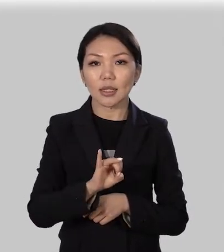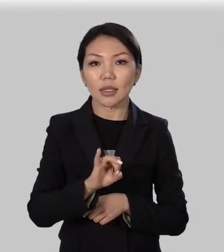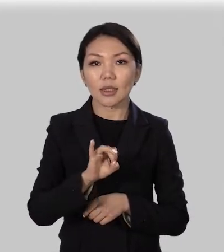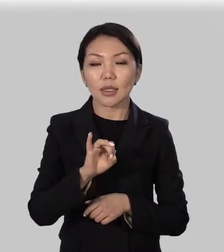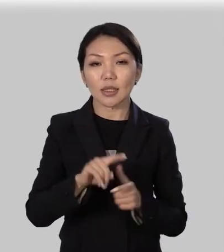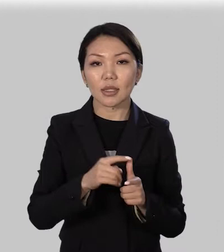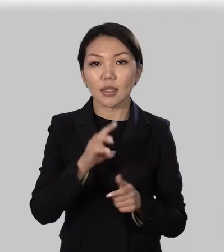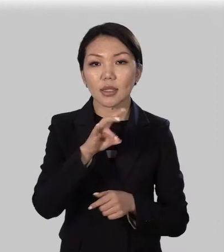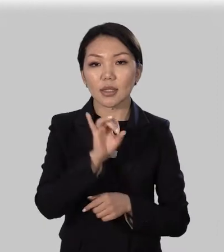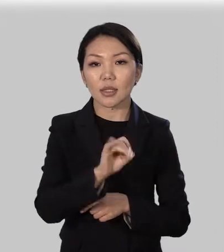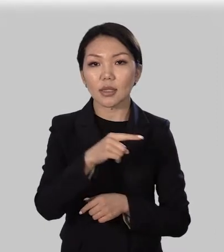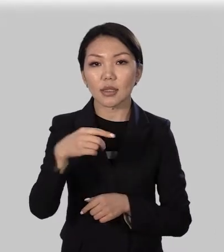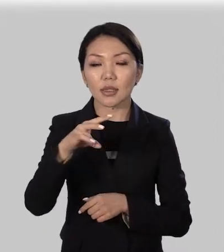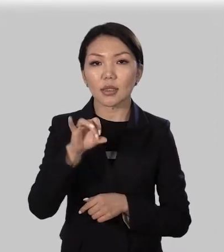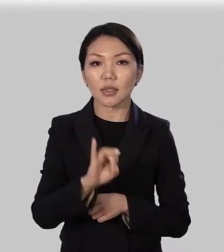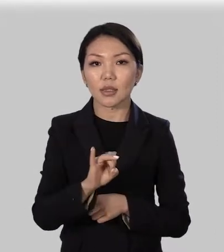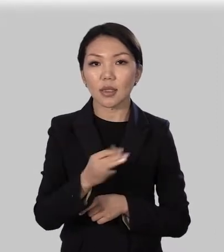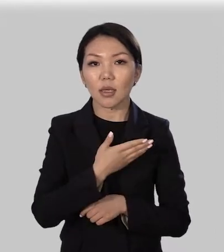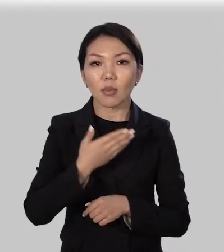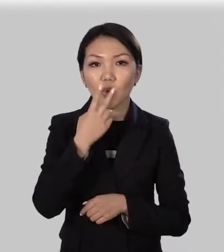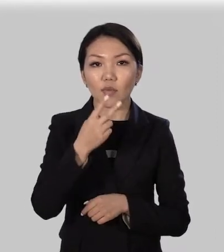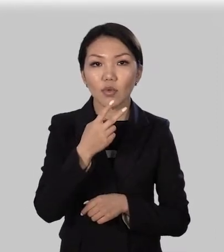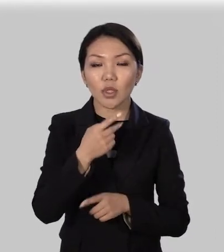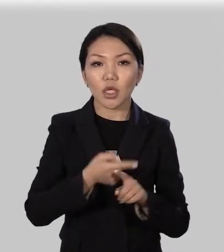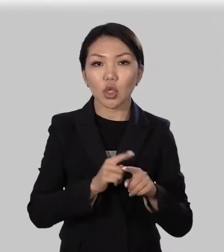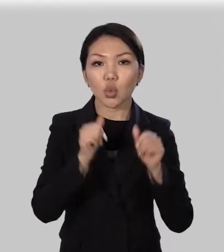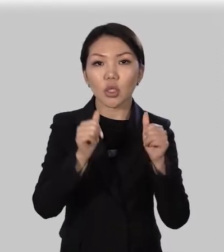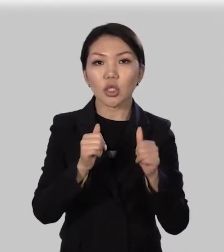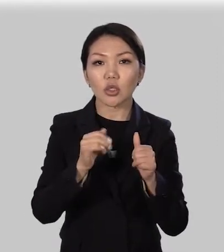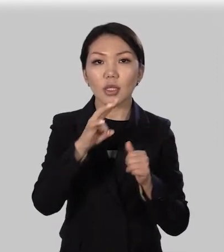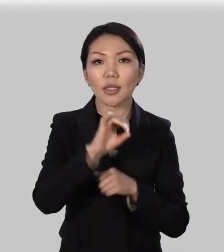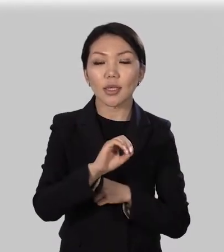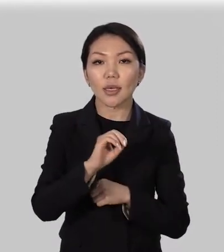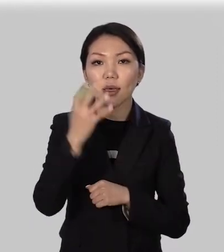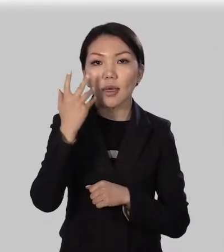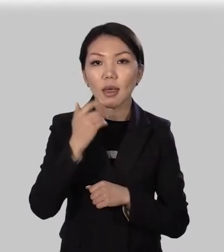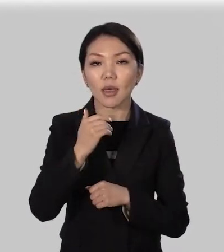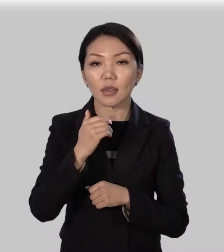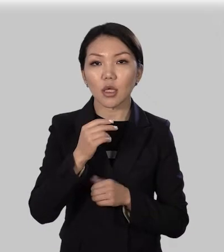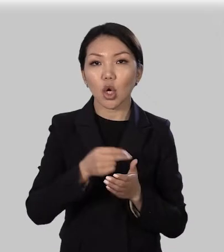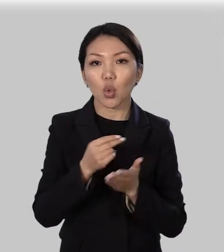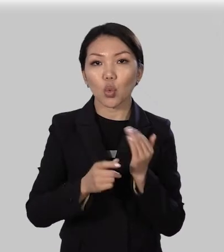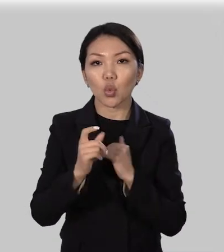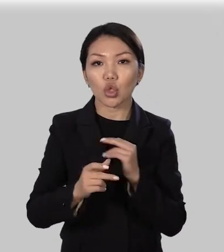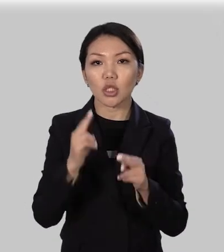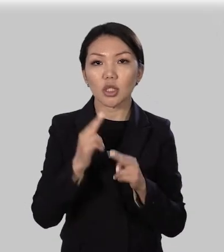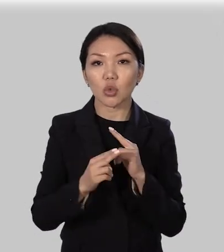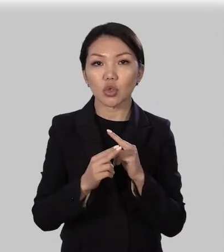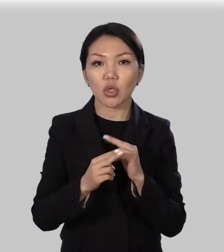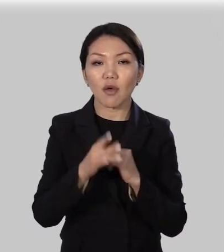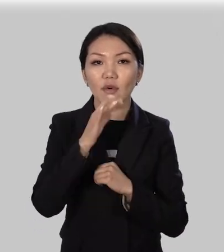«ни-ни». Мы увидели эту картину не когда художник закончил ее, а во время работы над